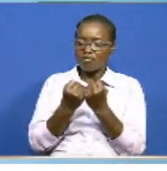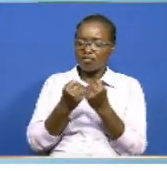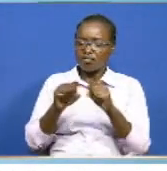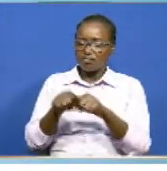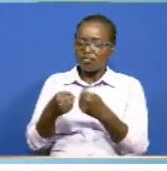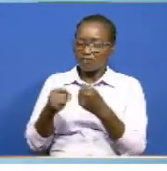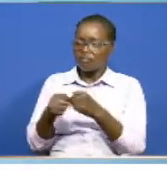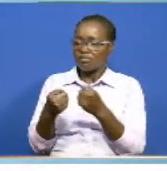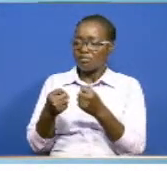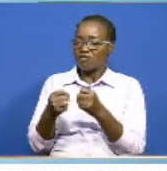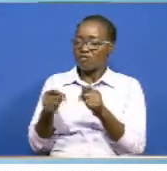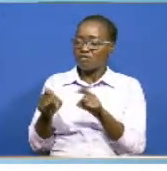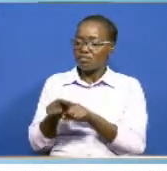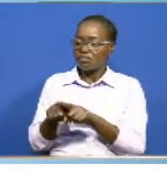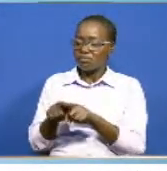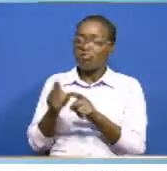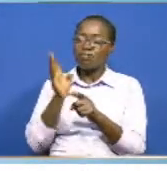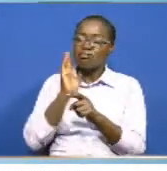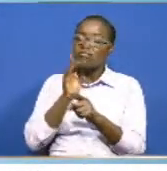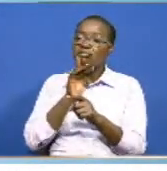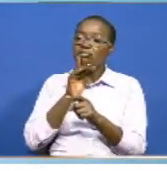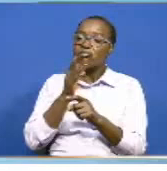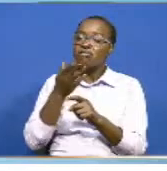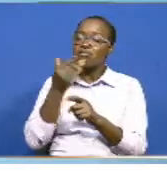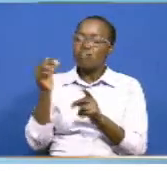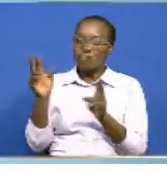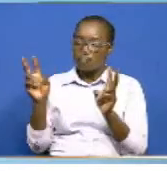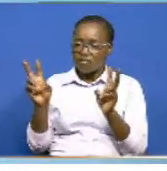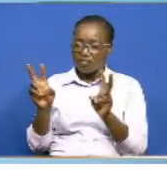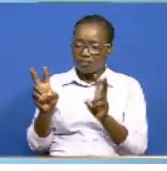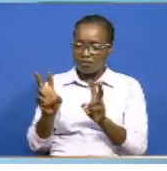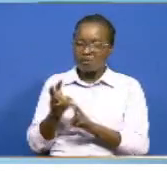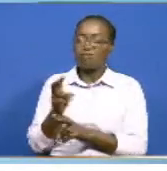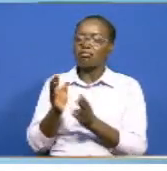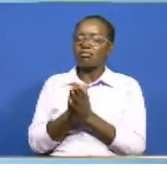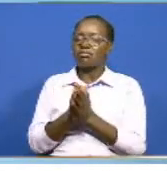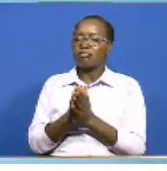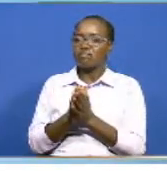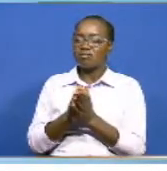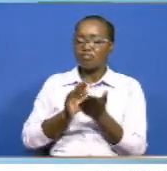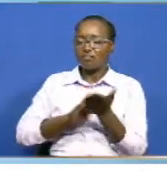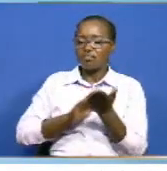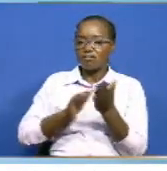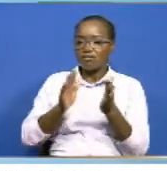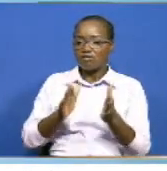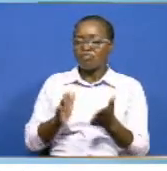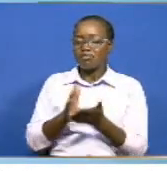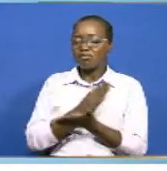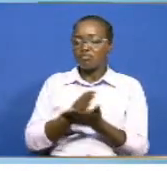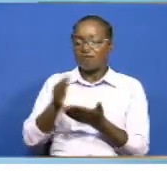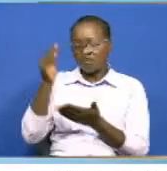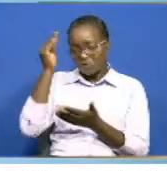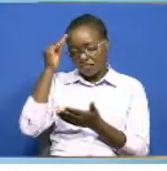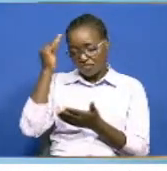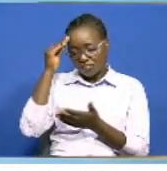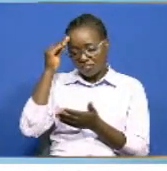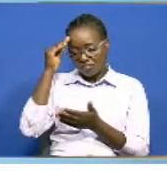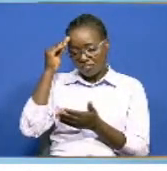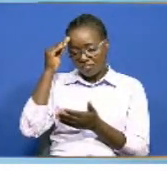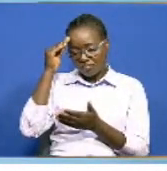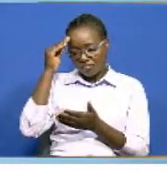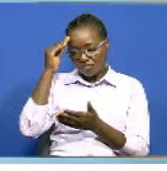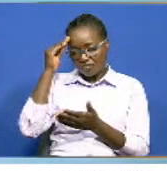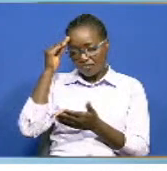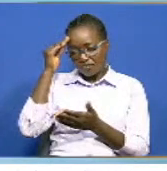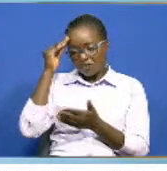Kenya na pia hata wazazi tunastahili kuangalia, na wachanganuzi mbalimbali hata wa sekta ya elimu